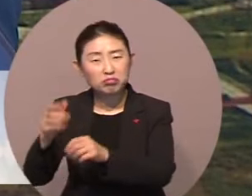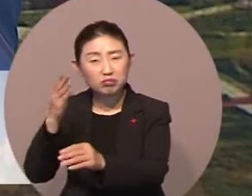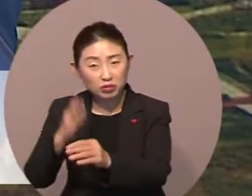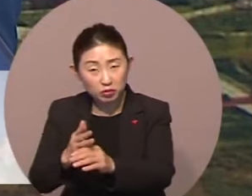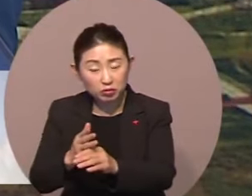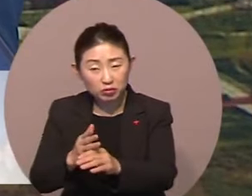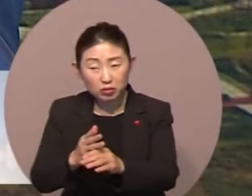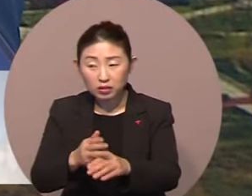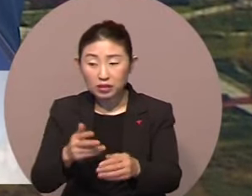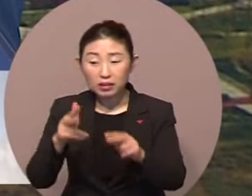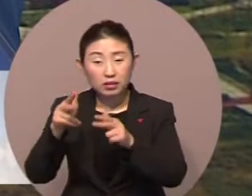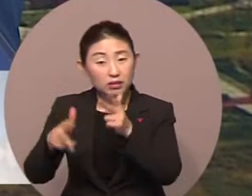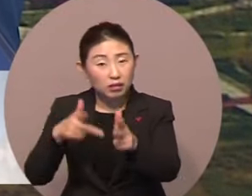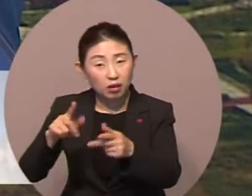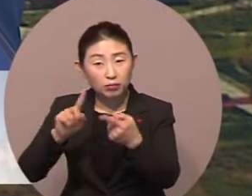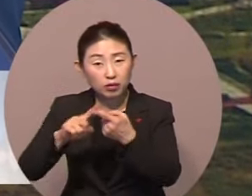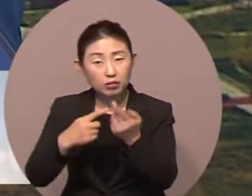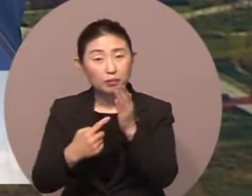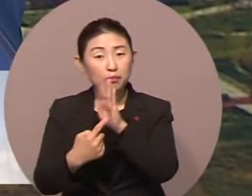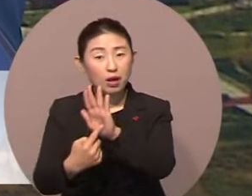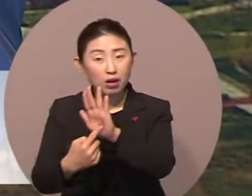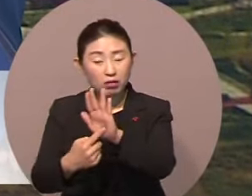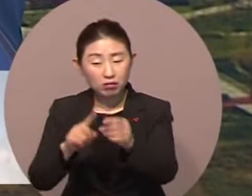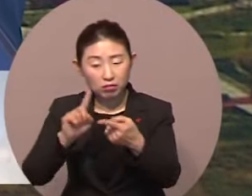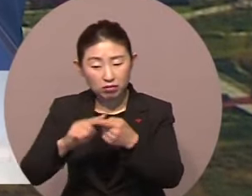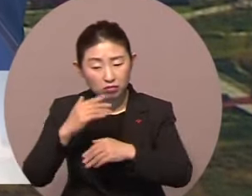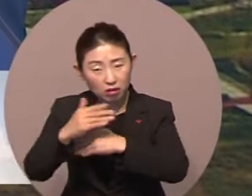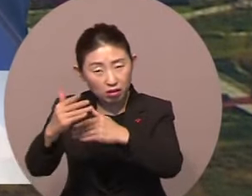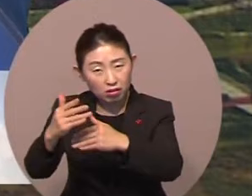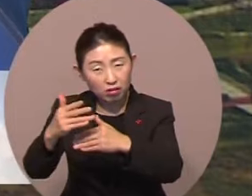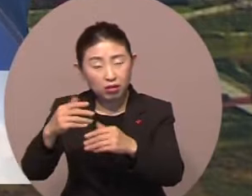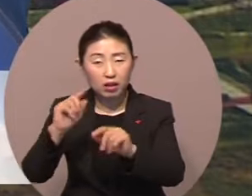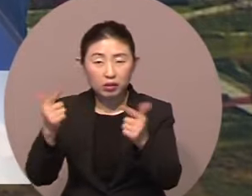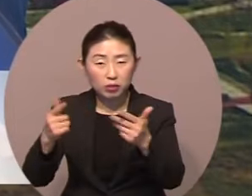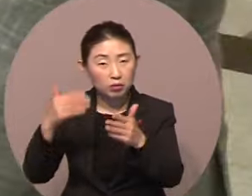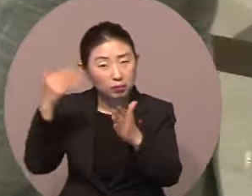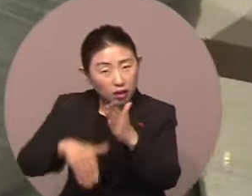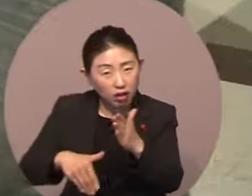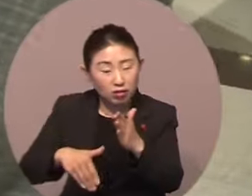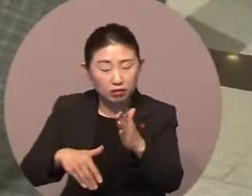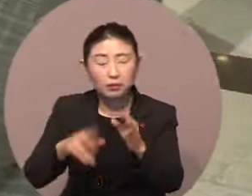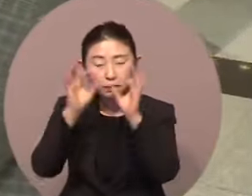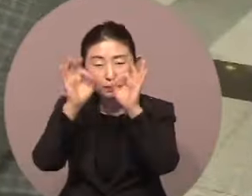그 약속이 제대로 지켜지고 있는지 짚어봤습니다. 김태욱 기자입니다.